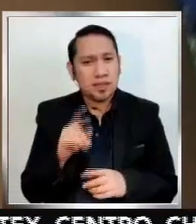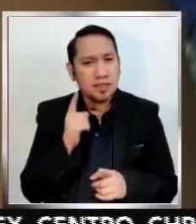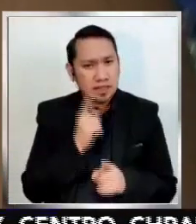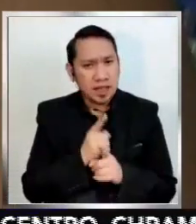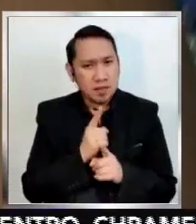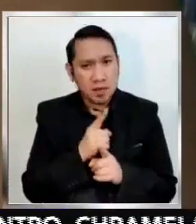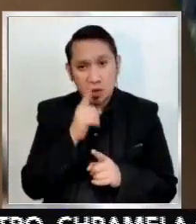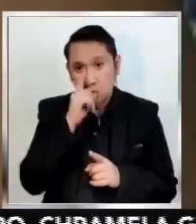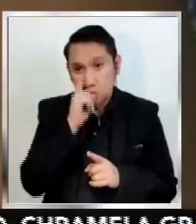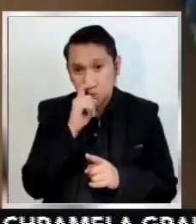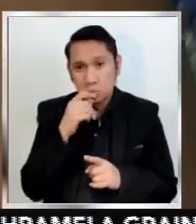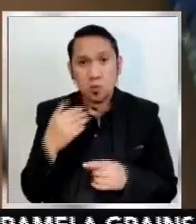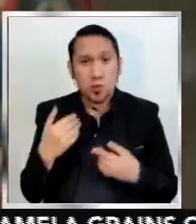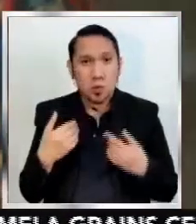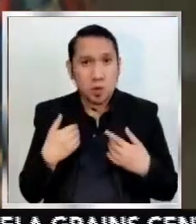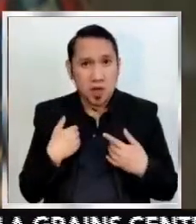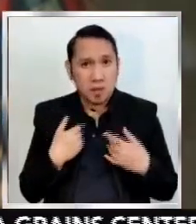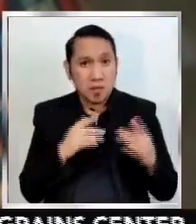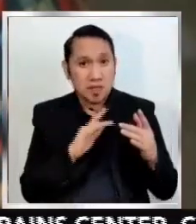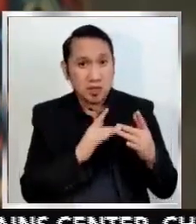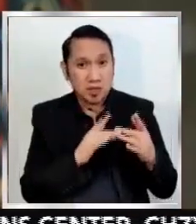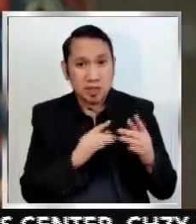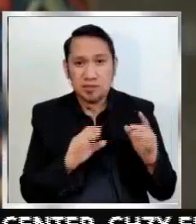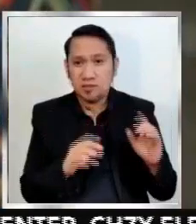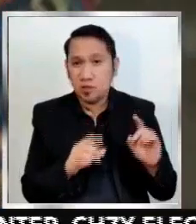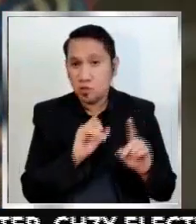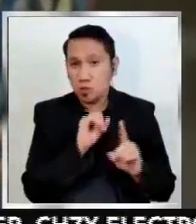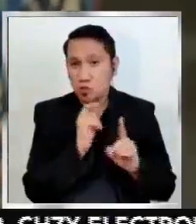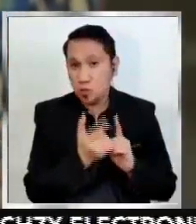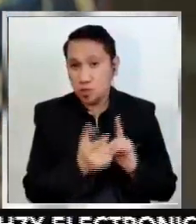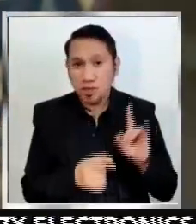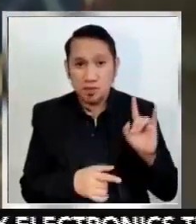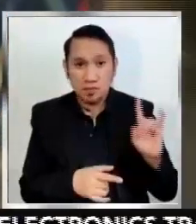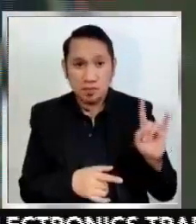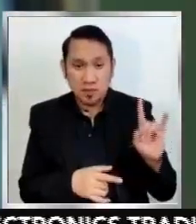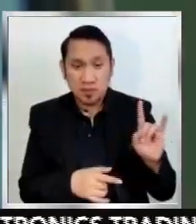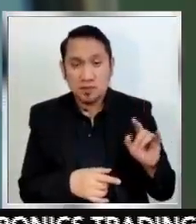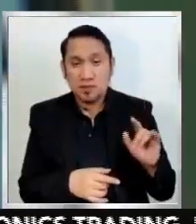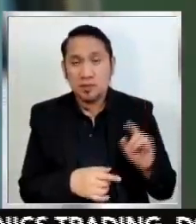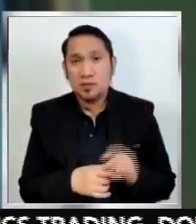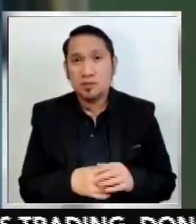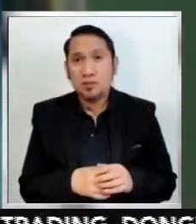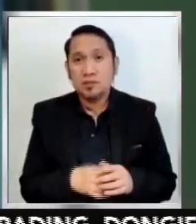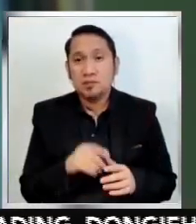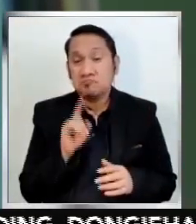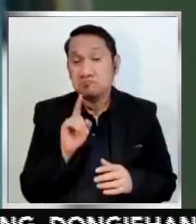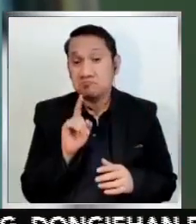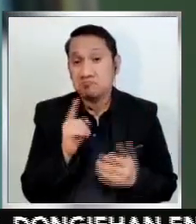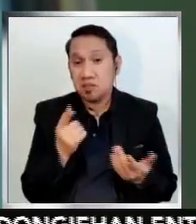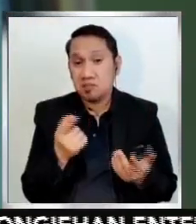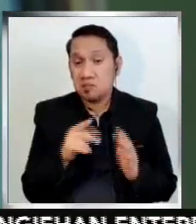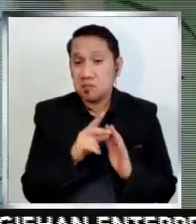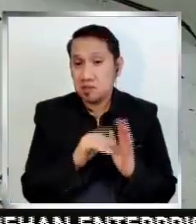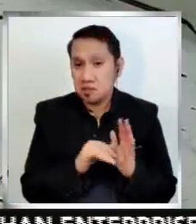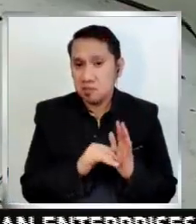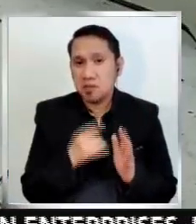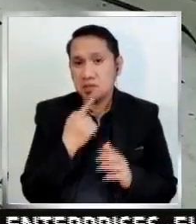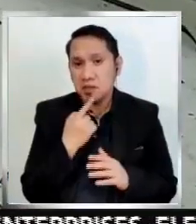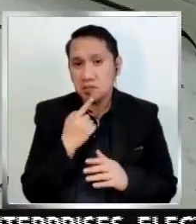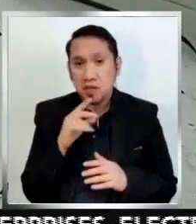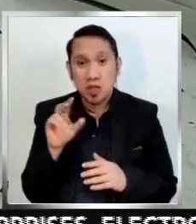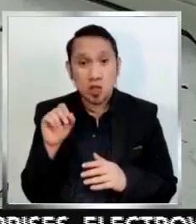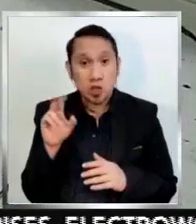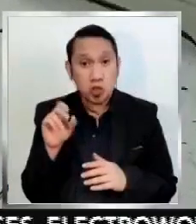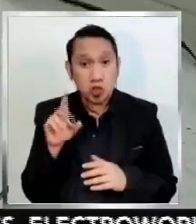social media account ang inyong mga anak? Sa alintuntunin ng ilang social media platform, dapat 13 years old na ang isang